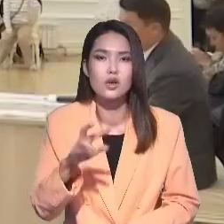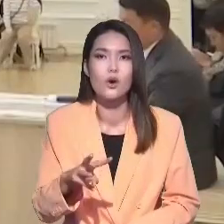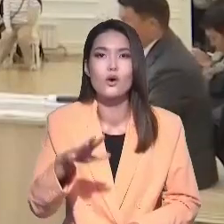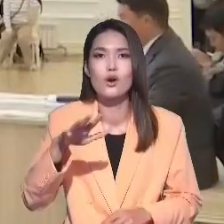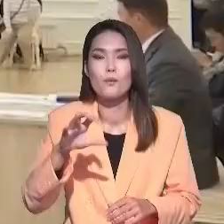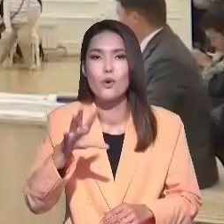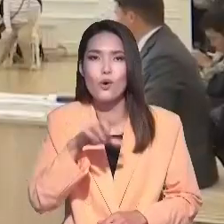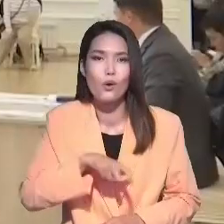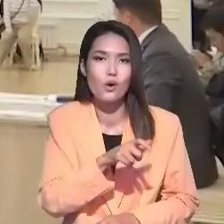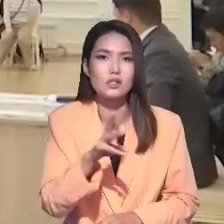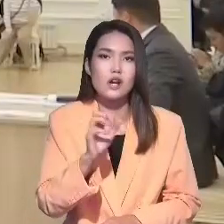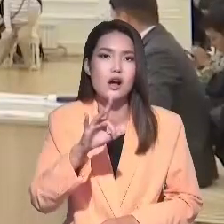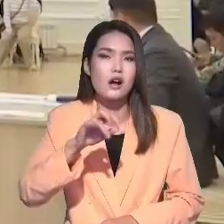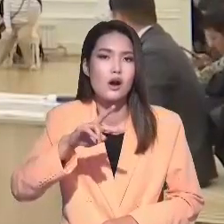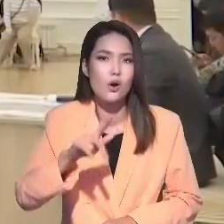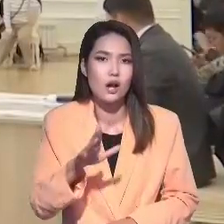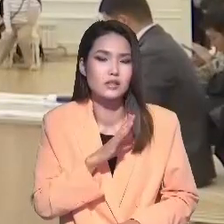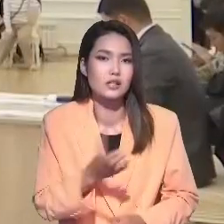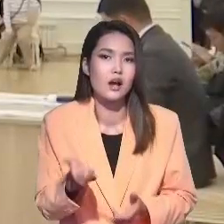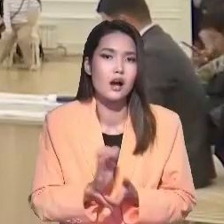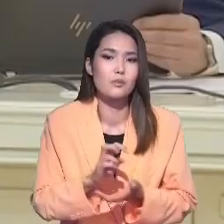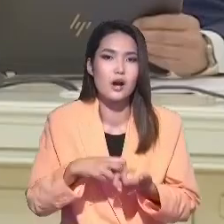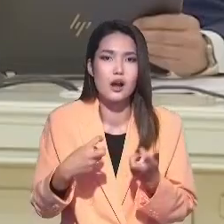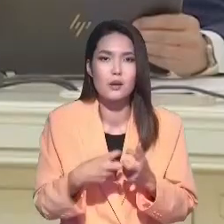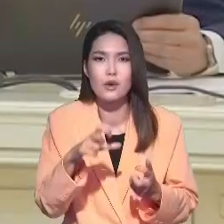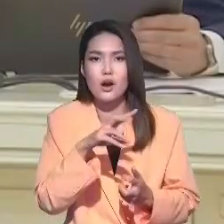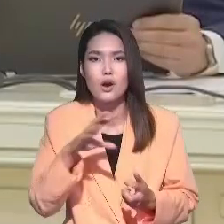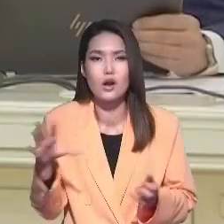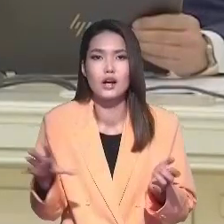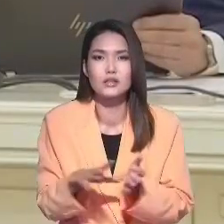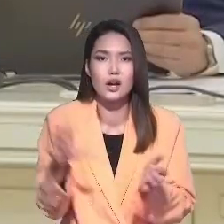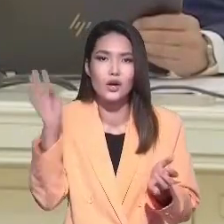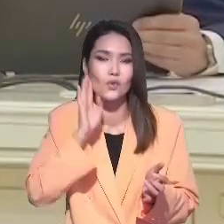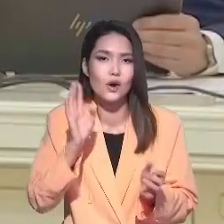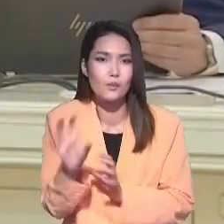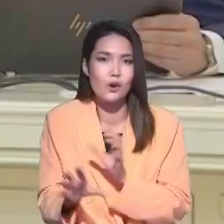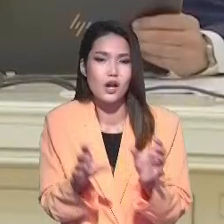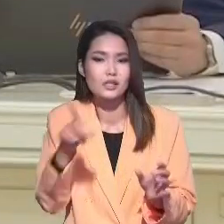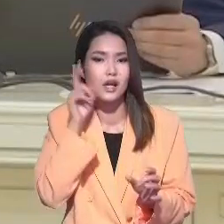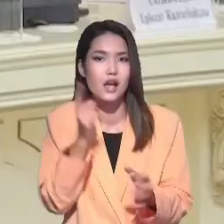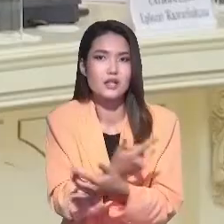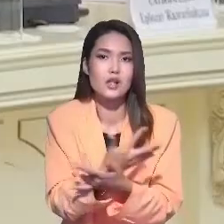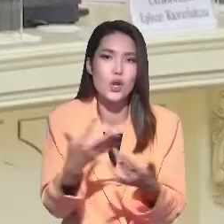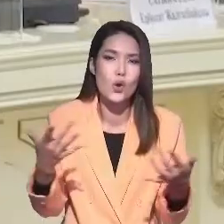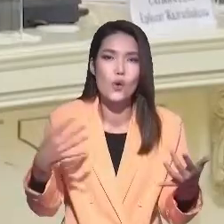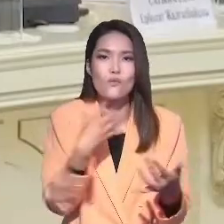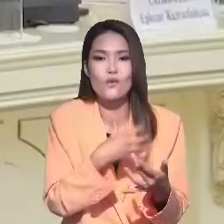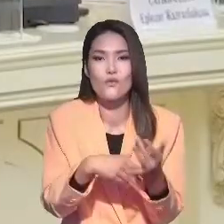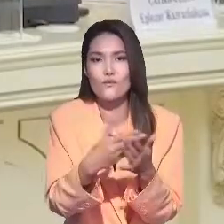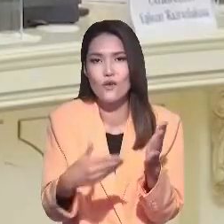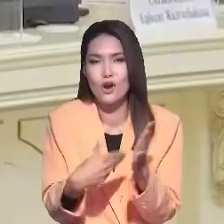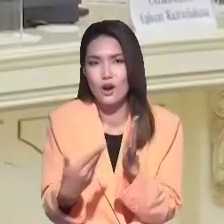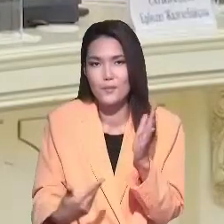и озера Караколь. Очень ознакомились с проблемами экологии, энергетики, водообеспечения, озеленения и другими не менее важными